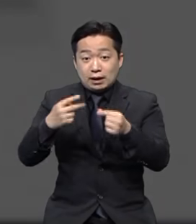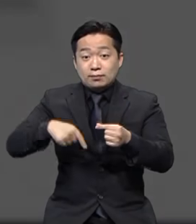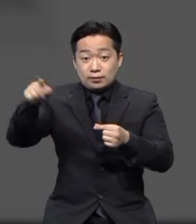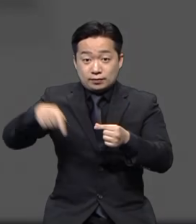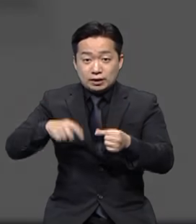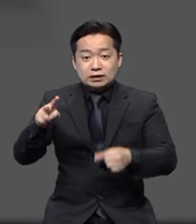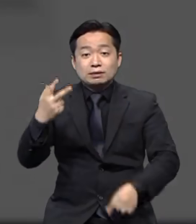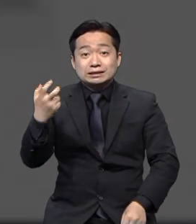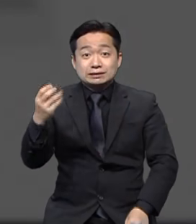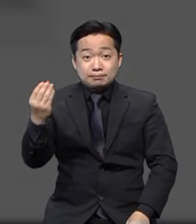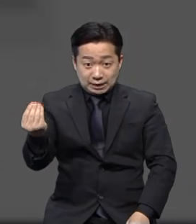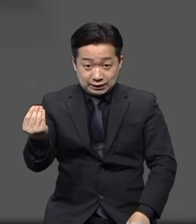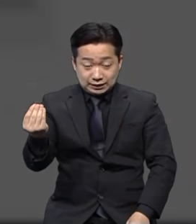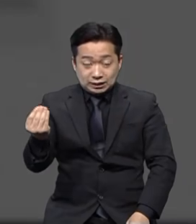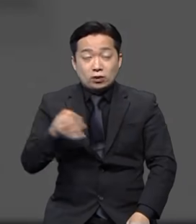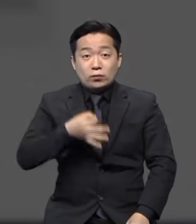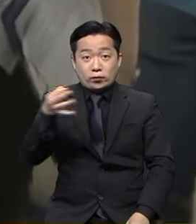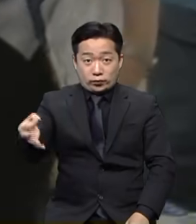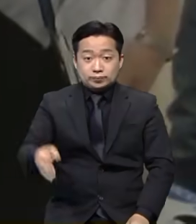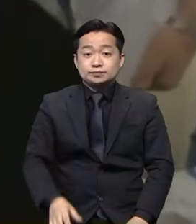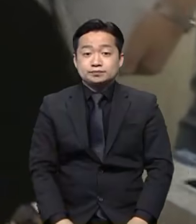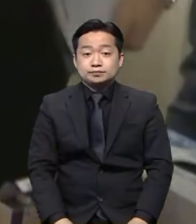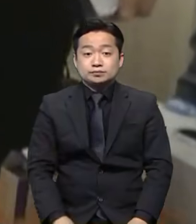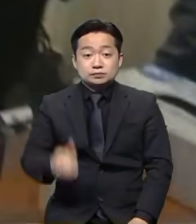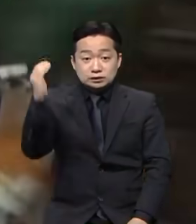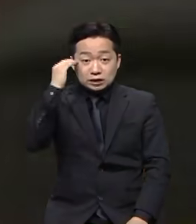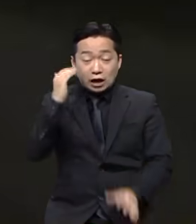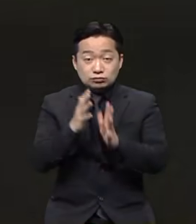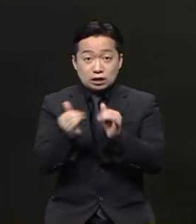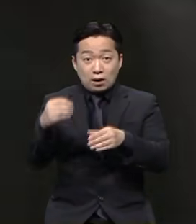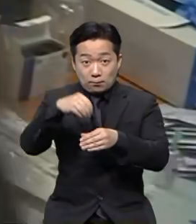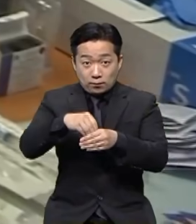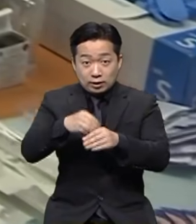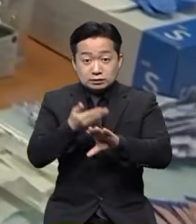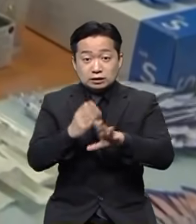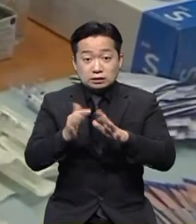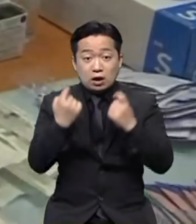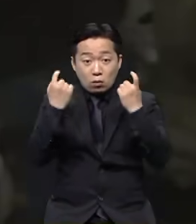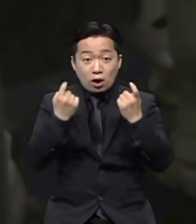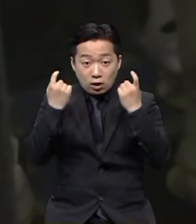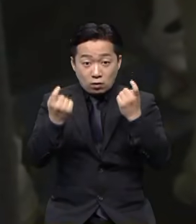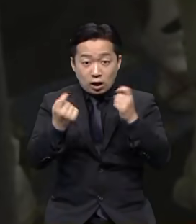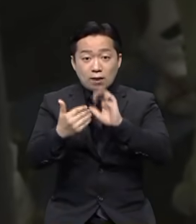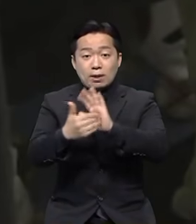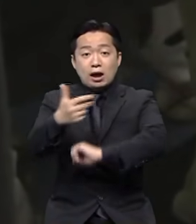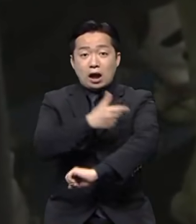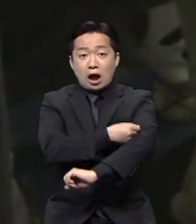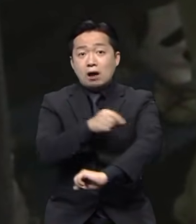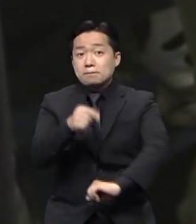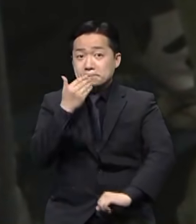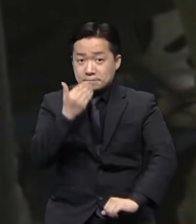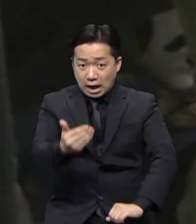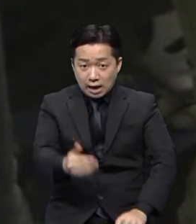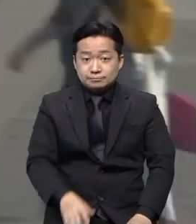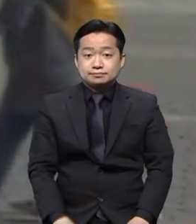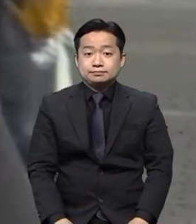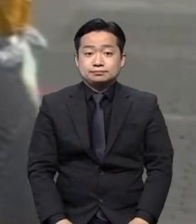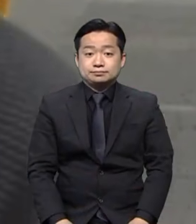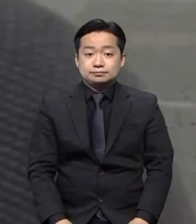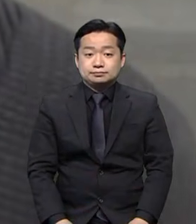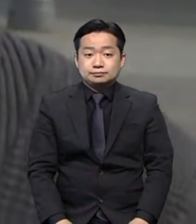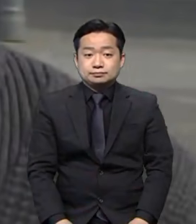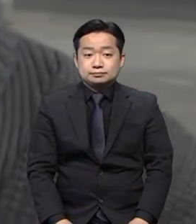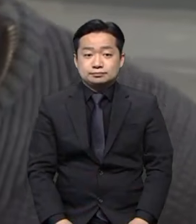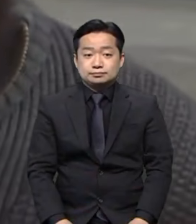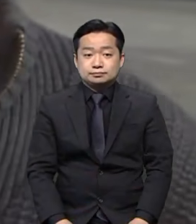상품은 270만 원 정도 됩니다. 한국인을 포함한 외국인 관광객들도 백신 접종이 가능합니다. I'm